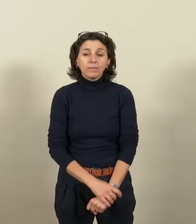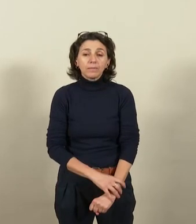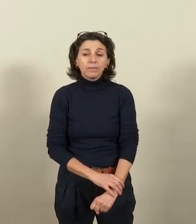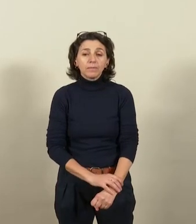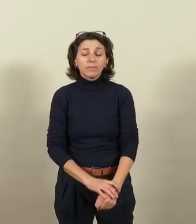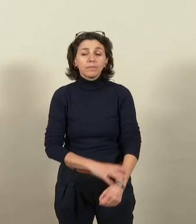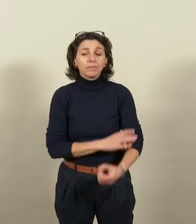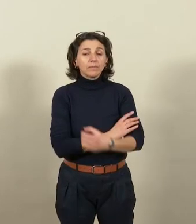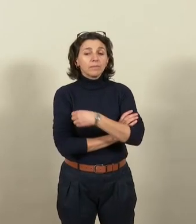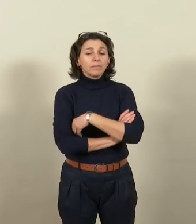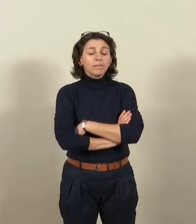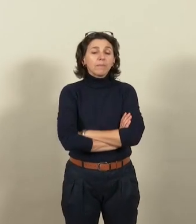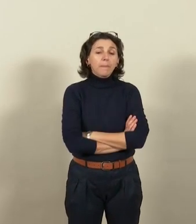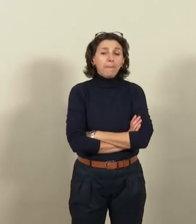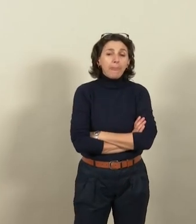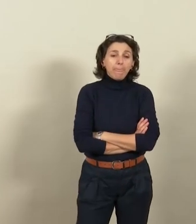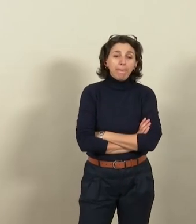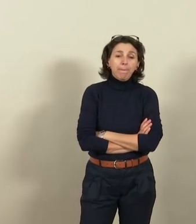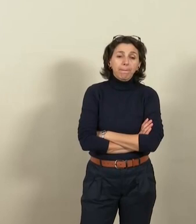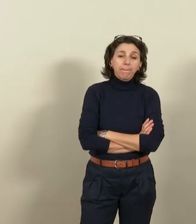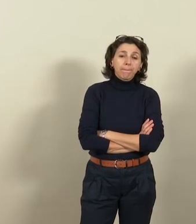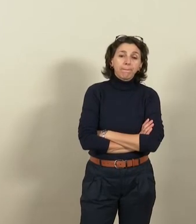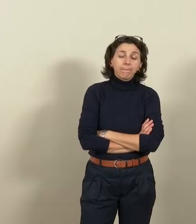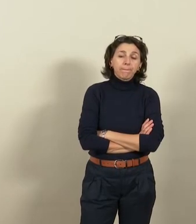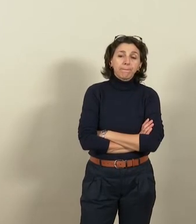il faut appuyer normalement c'est censé clignoter si ça